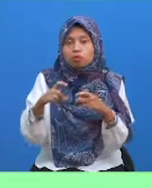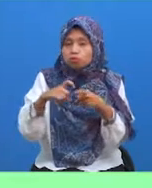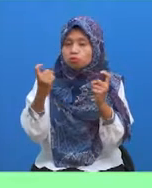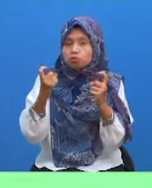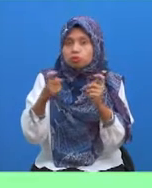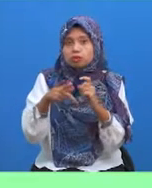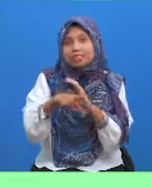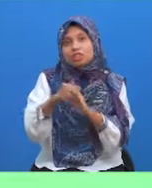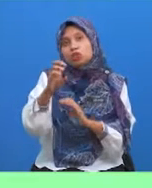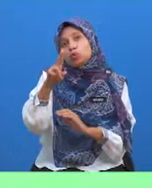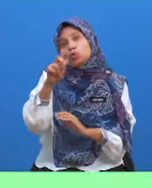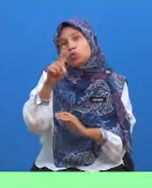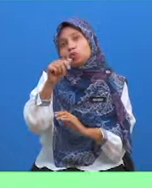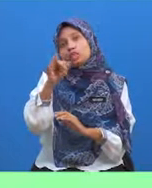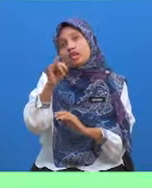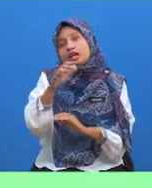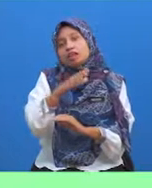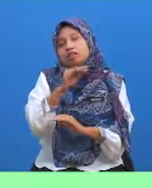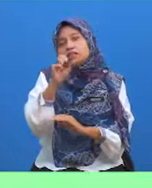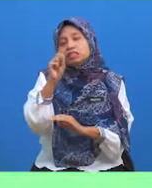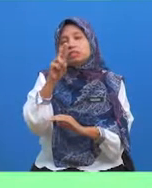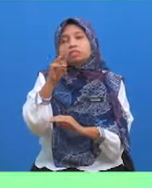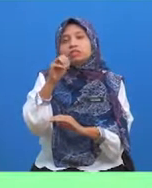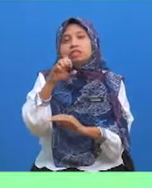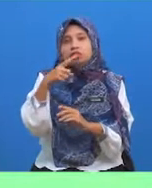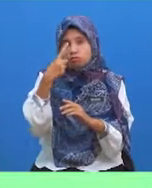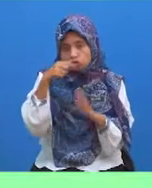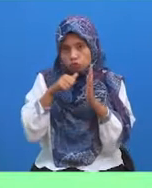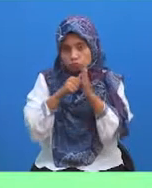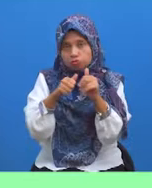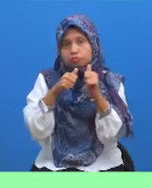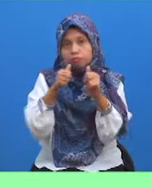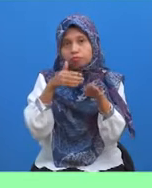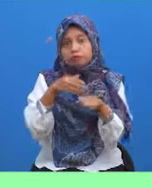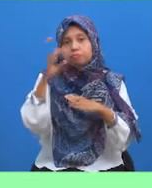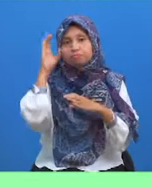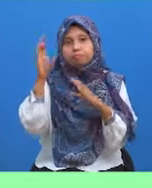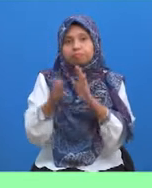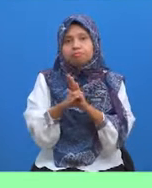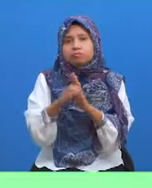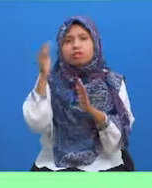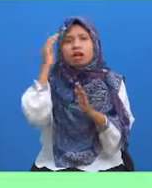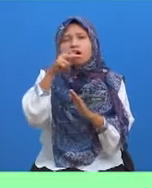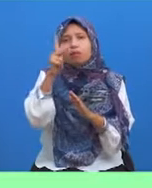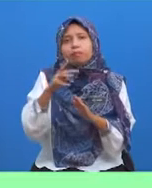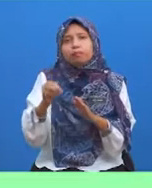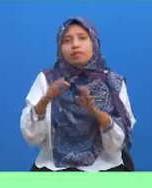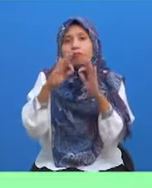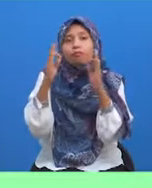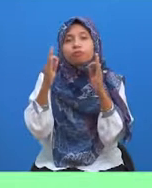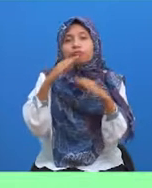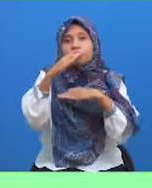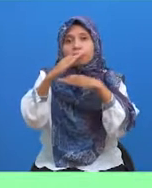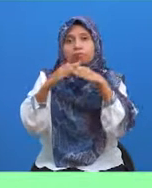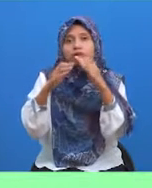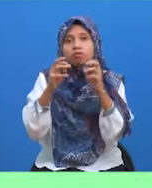keputusan percukaian dan subsidi melalui gambar raja tahukah murid-murid Firma